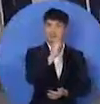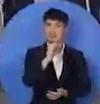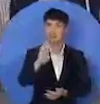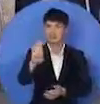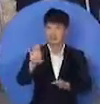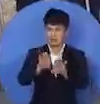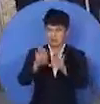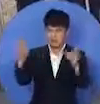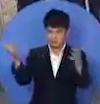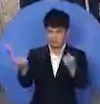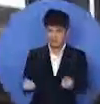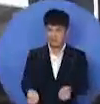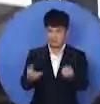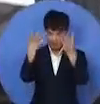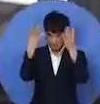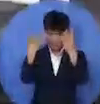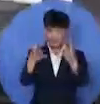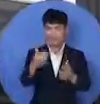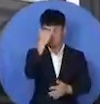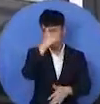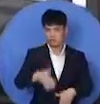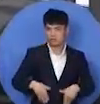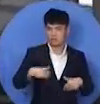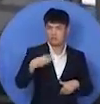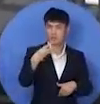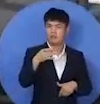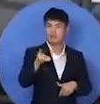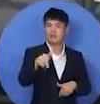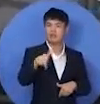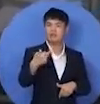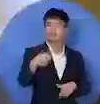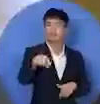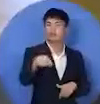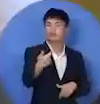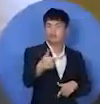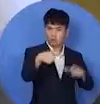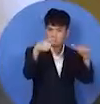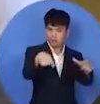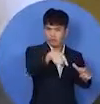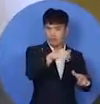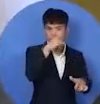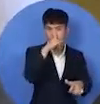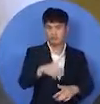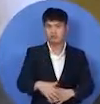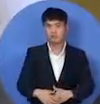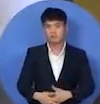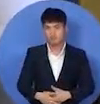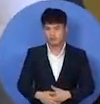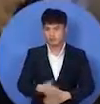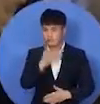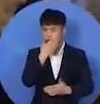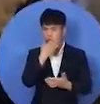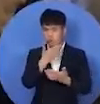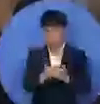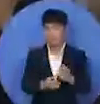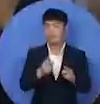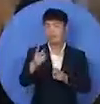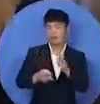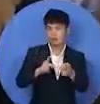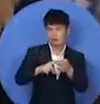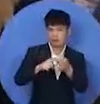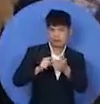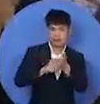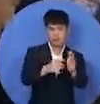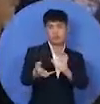천안 SB 플라자 기공식이 충남 테크노파크에서 개최됐습니다. 2017년 상반기 주요 업무 추진 상황 보고